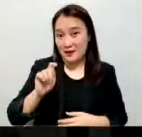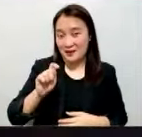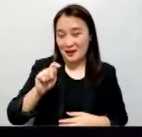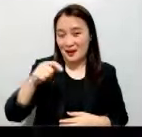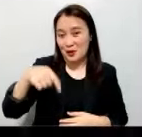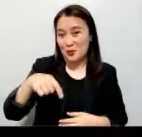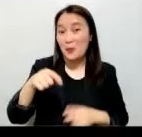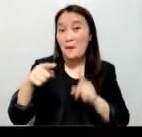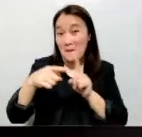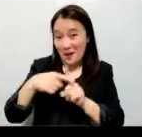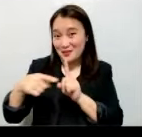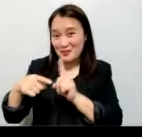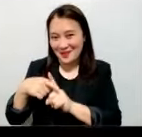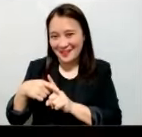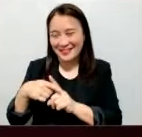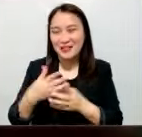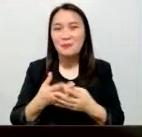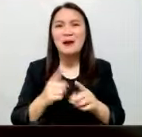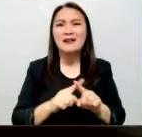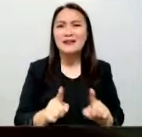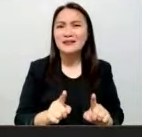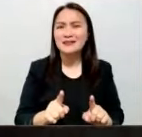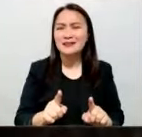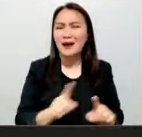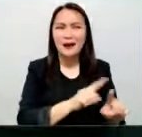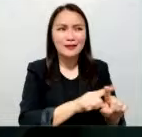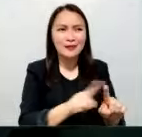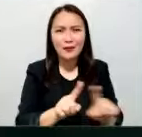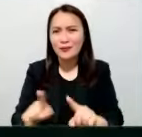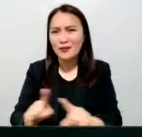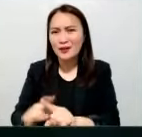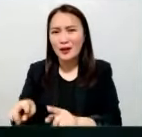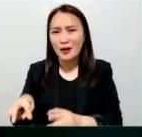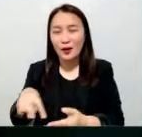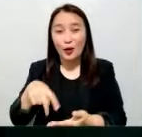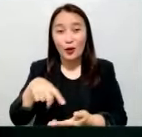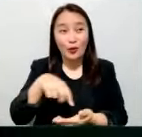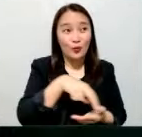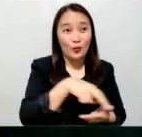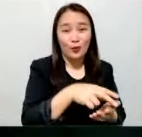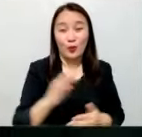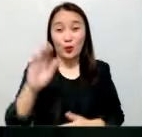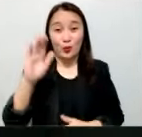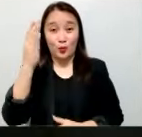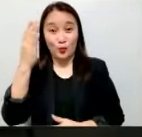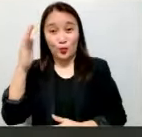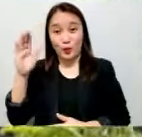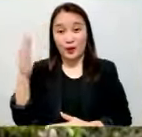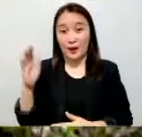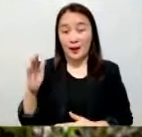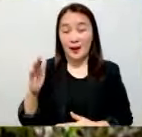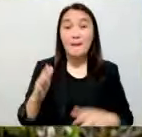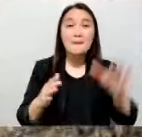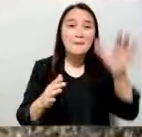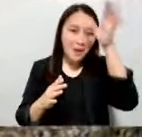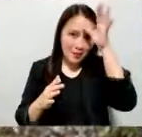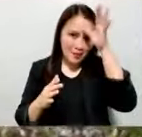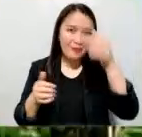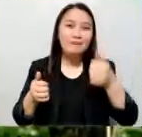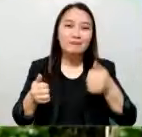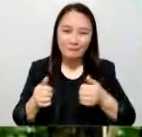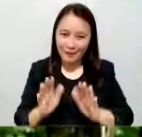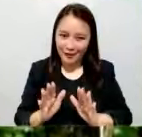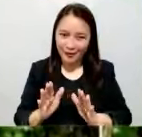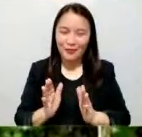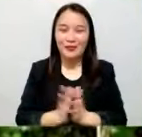LGBTQ++. Pero ang kakaiba, sa bawat niyang pagrampa, aba, may bas-bas ng kanyang ama. Umulan man o